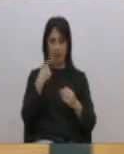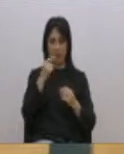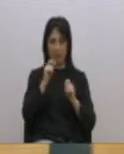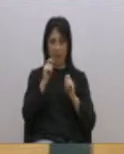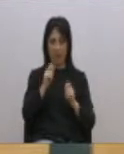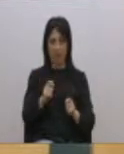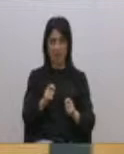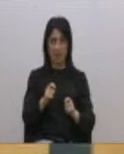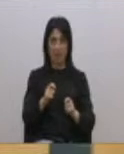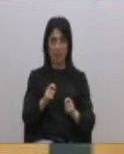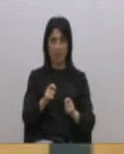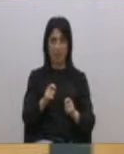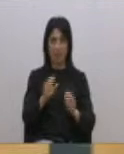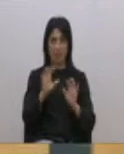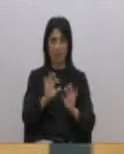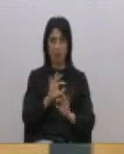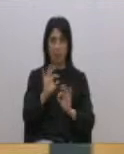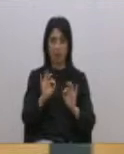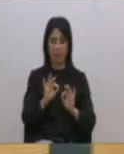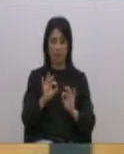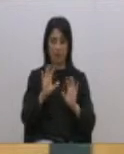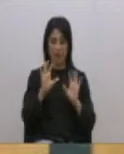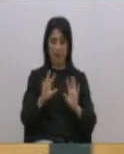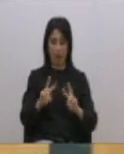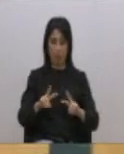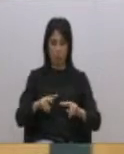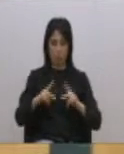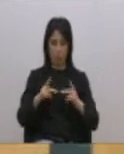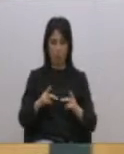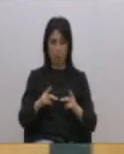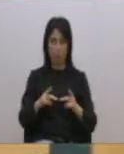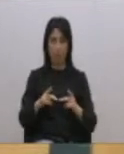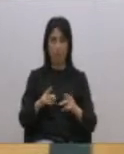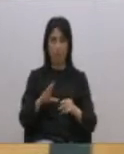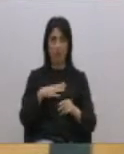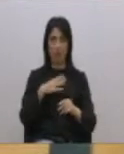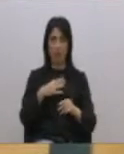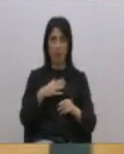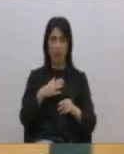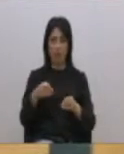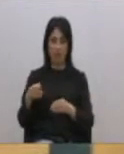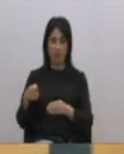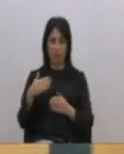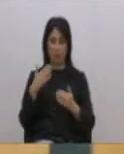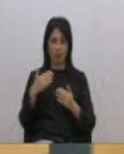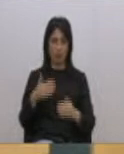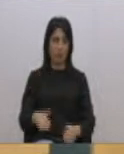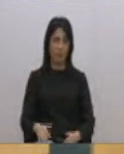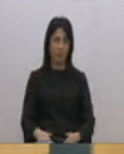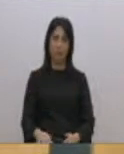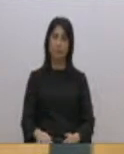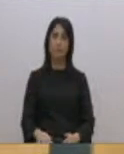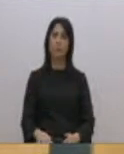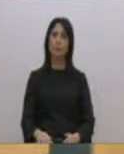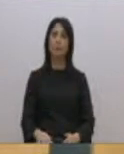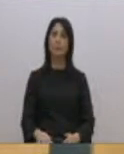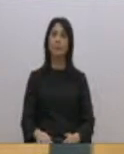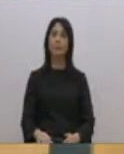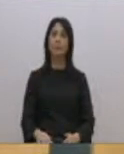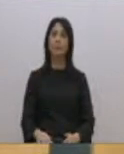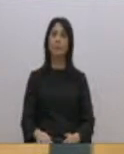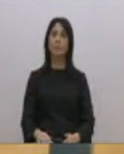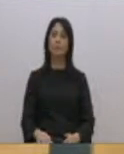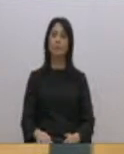hezleva, da canon proiectiv, canonul sa hez mireps, pihos, fideos.